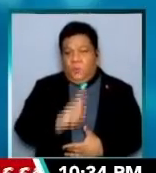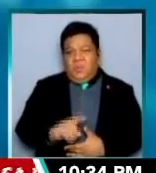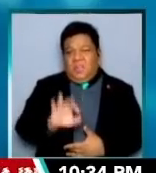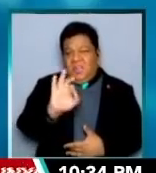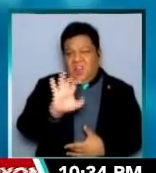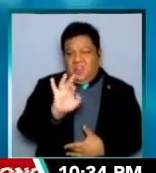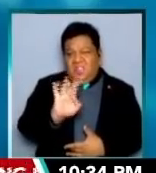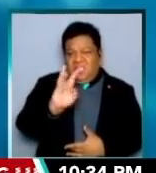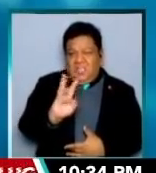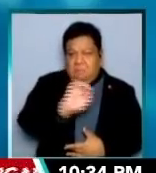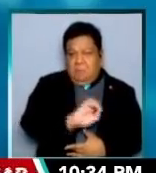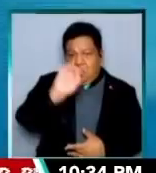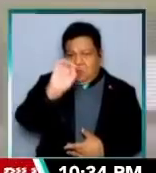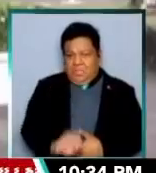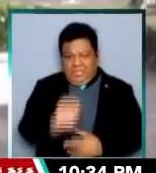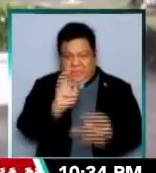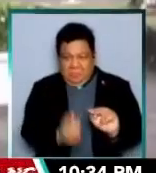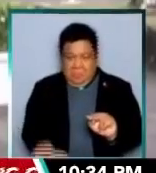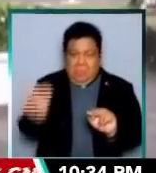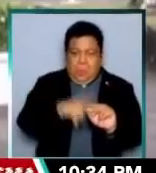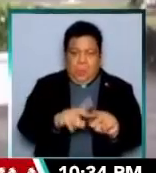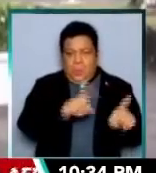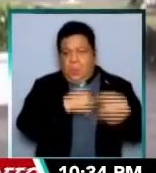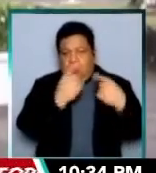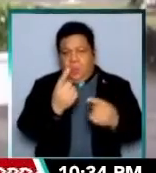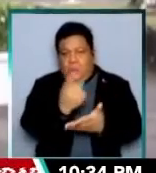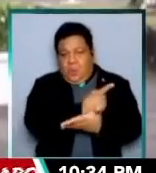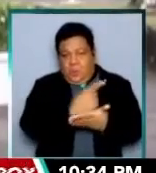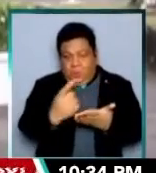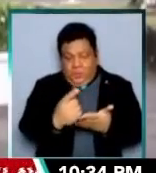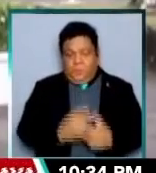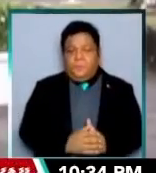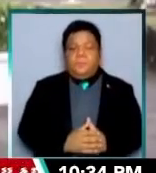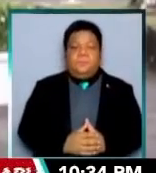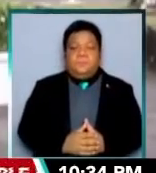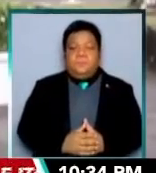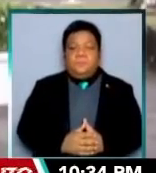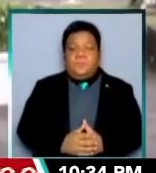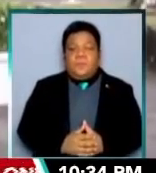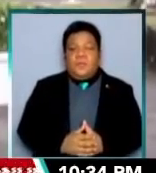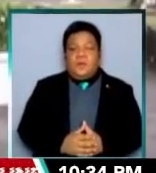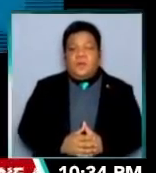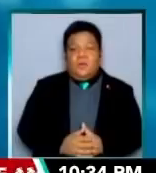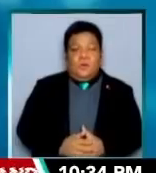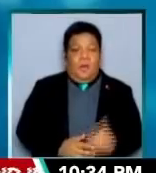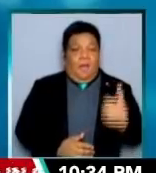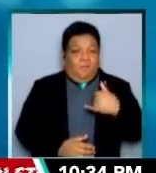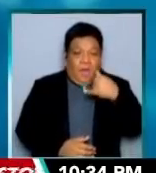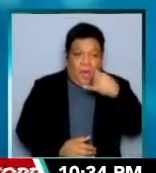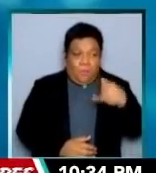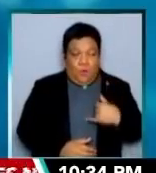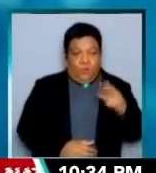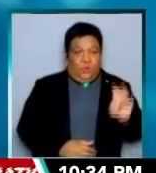niyan sa loob lamang ng isang linggo. Matapos namang makapagtala ng 276 na bagong kaso kahapon, sumampa